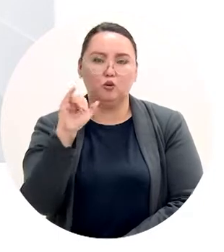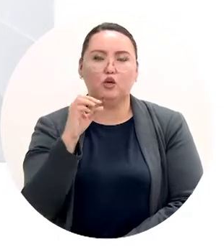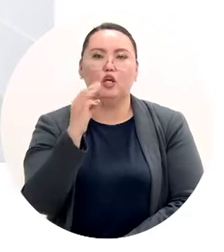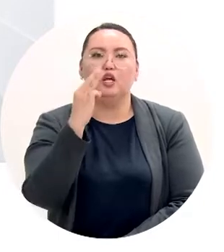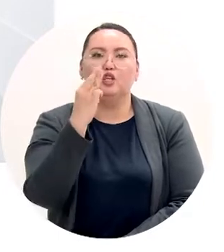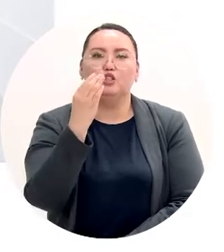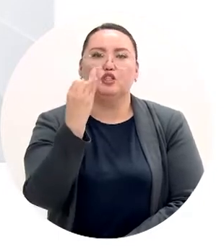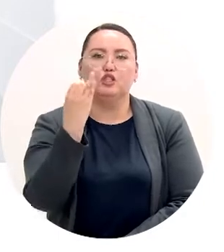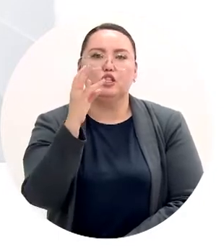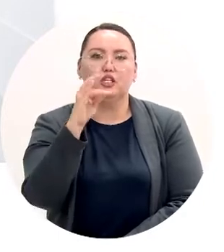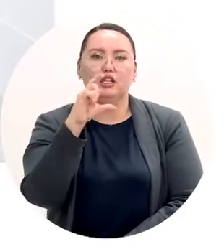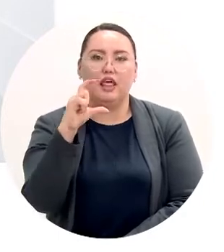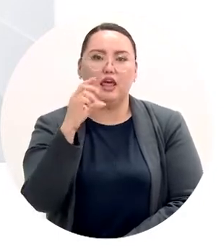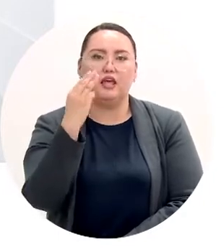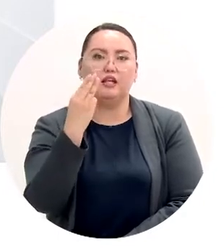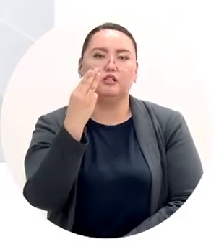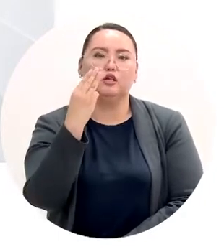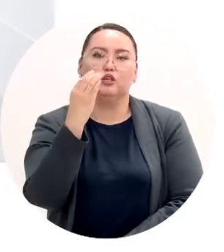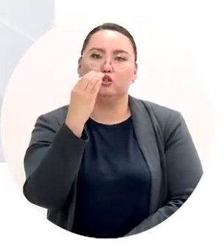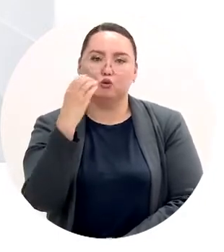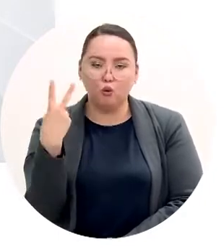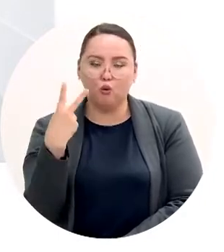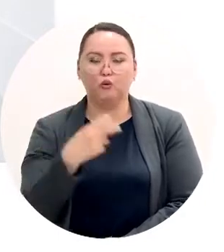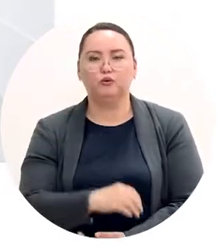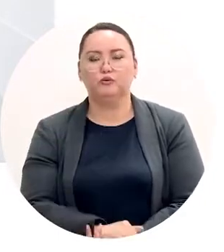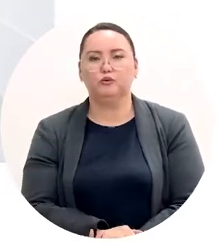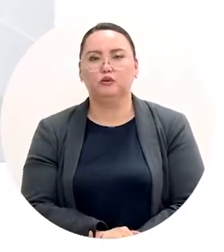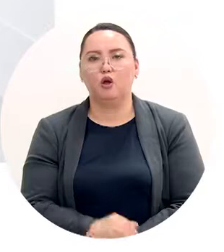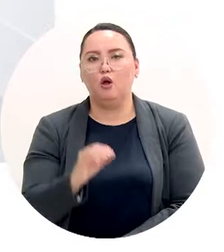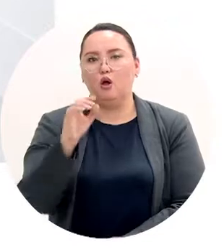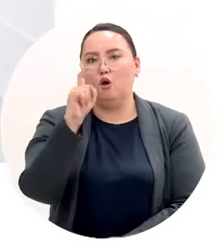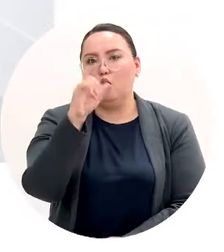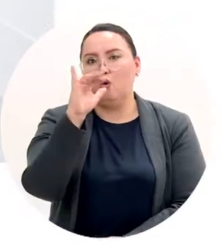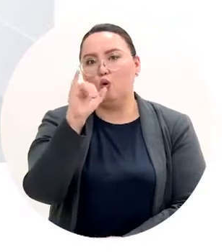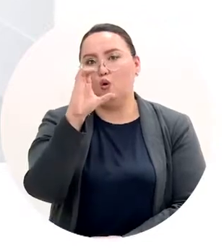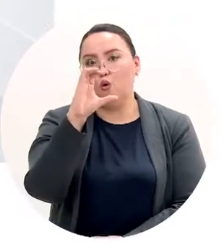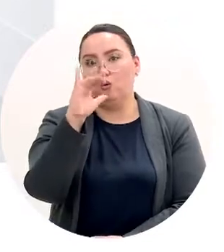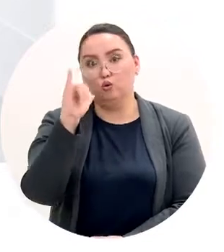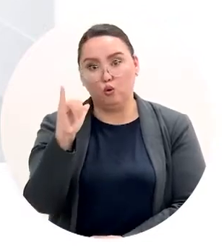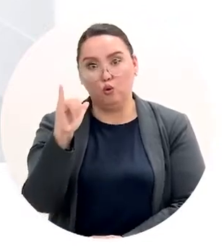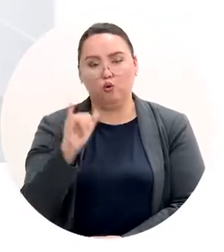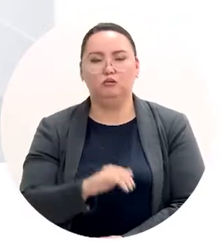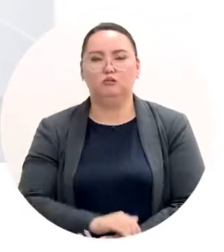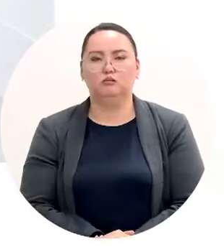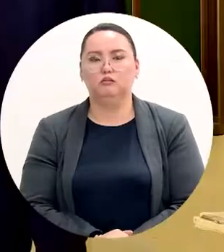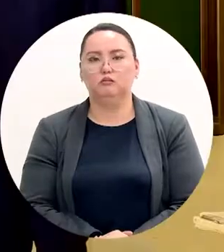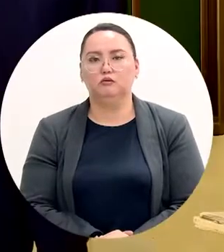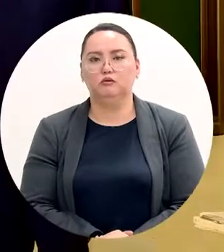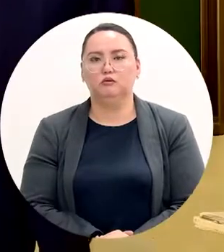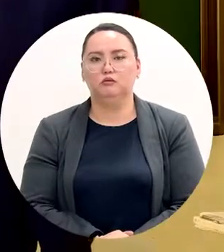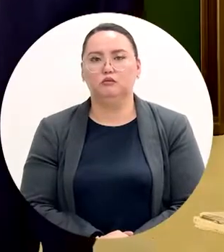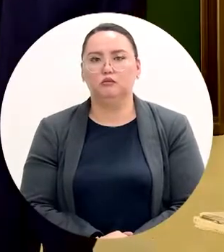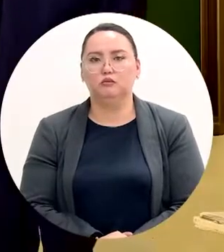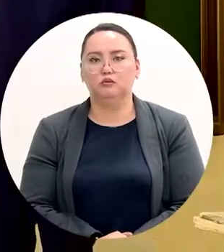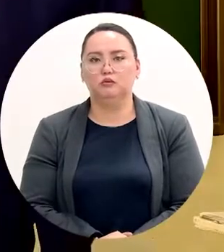хайласуу, шинэс гэвэл шинэсүү, шилмүс гэвэл шилмүүсүү, хос гэвэл хуусуу. За